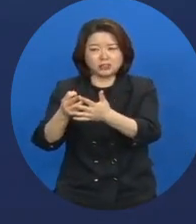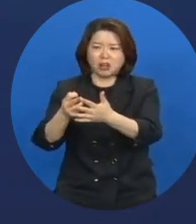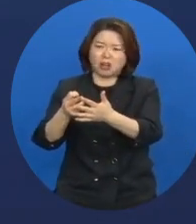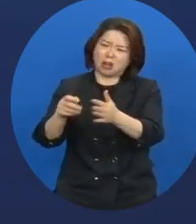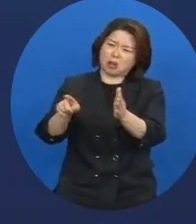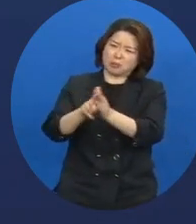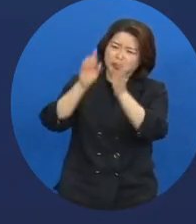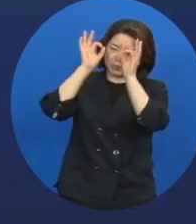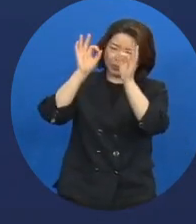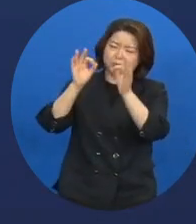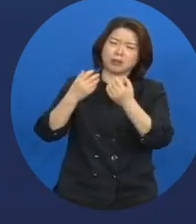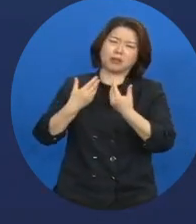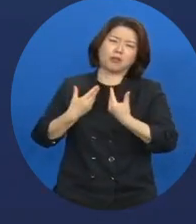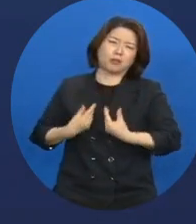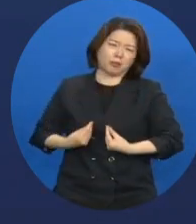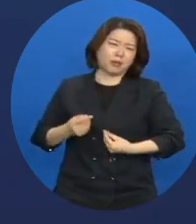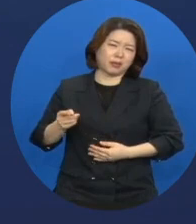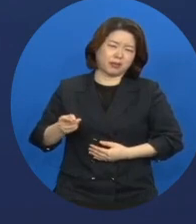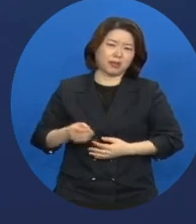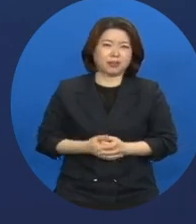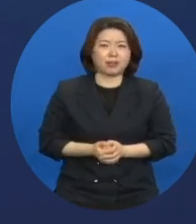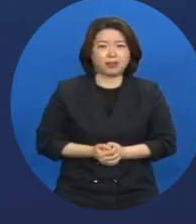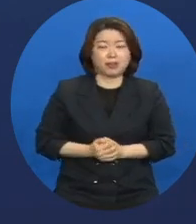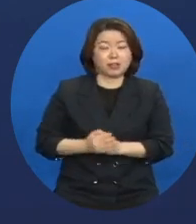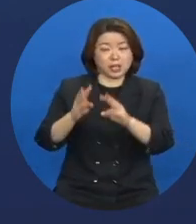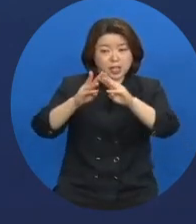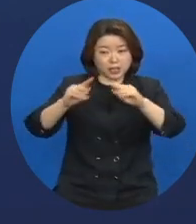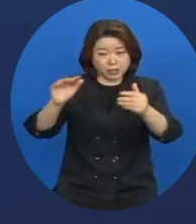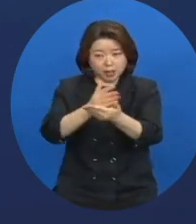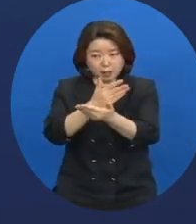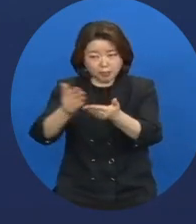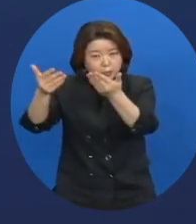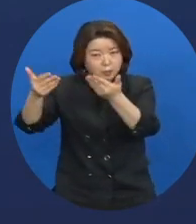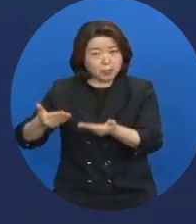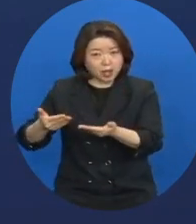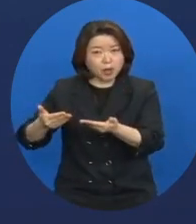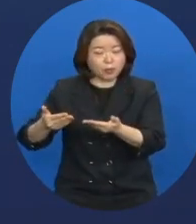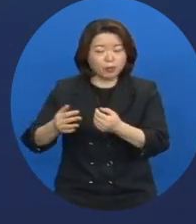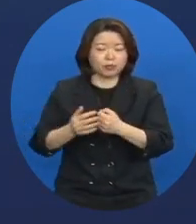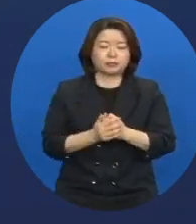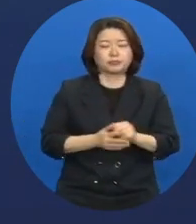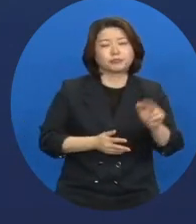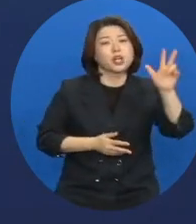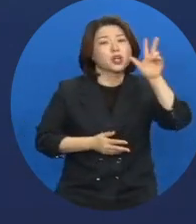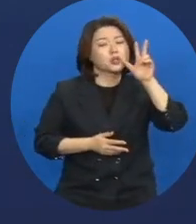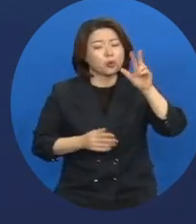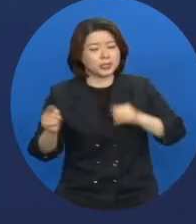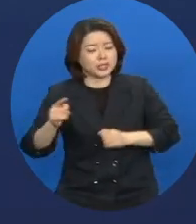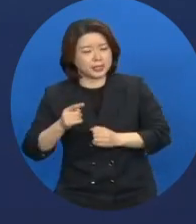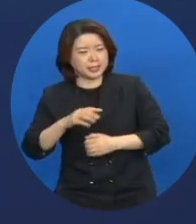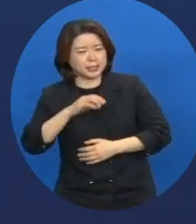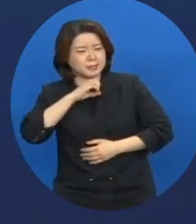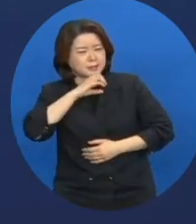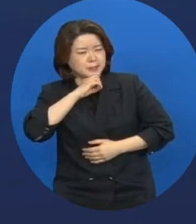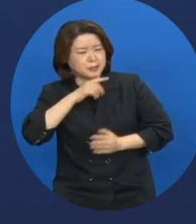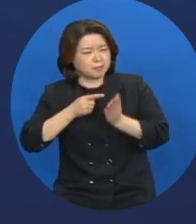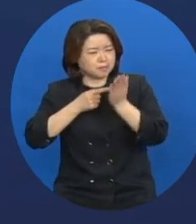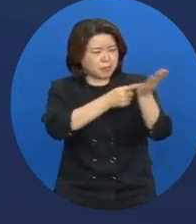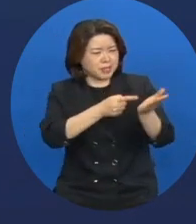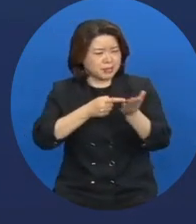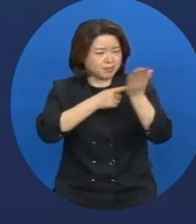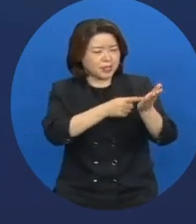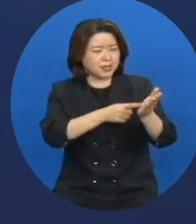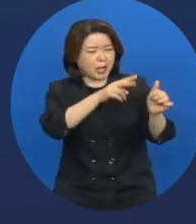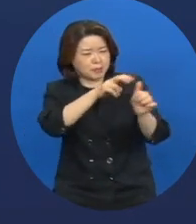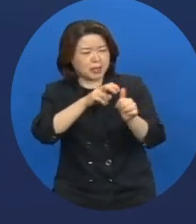실망적입니다. 그들은 땅을 배분받고 여호수아에게 끊임없이 불평하고